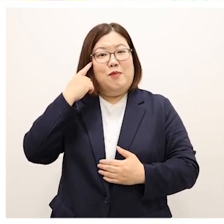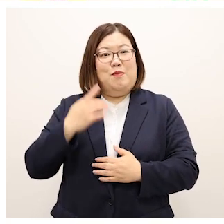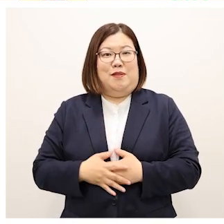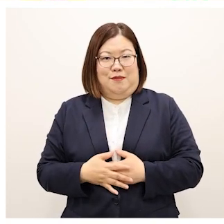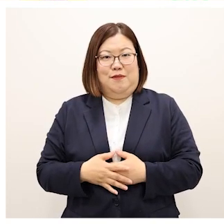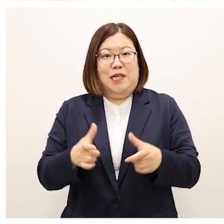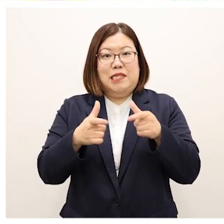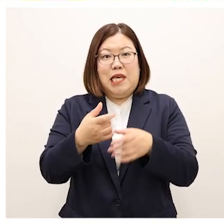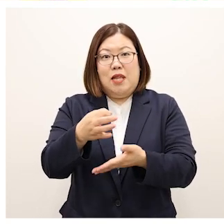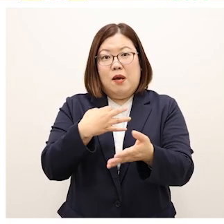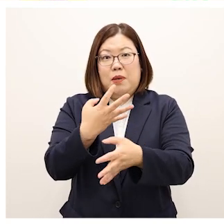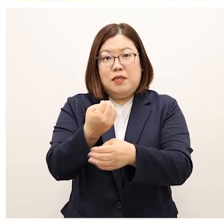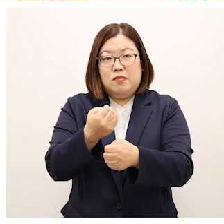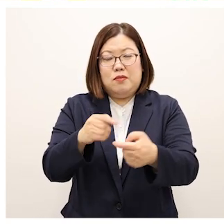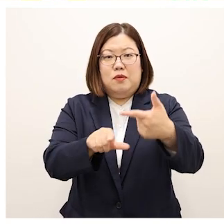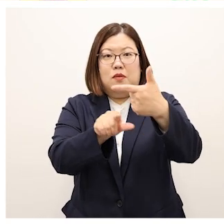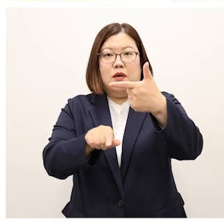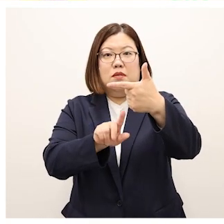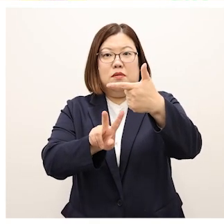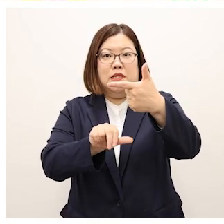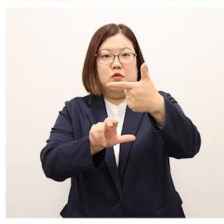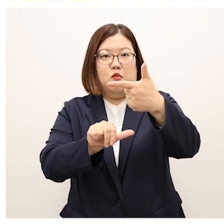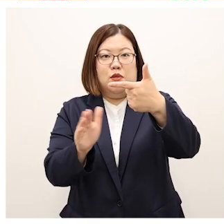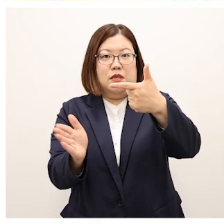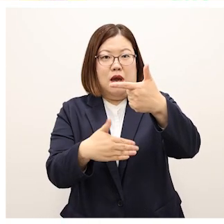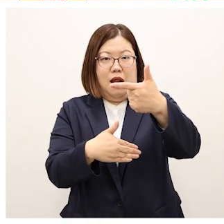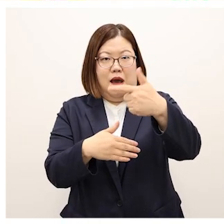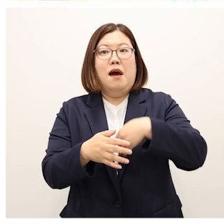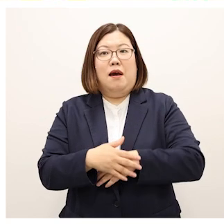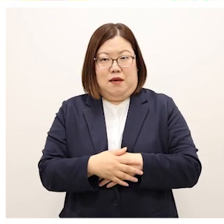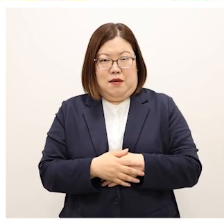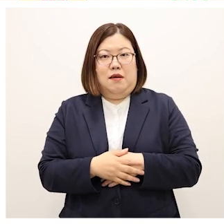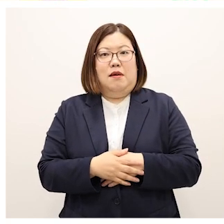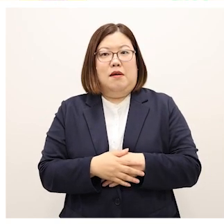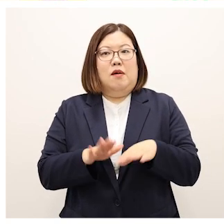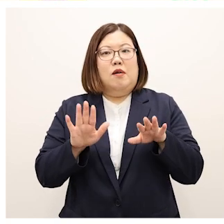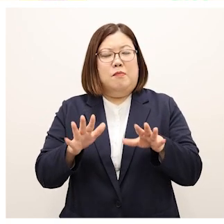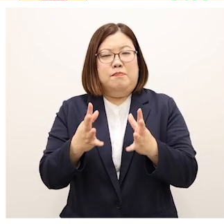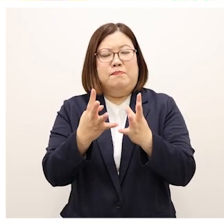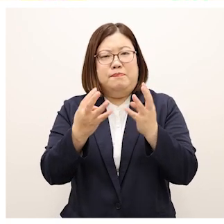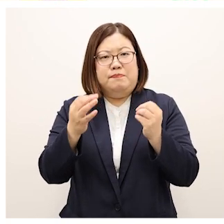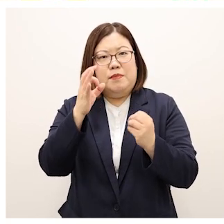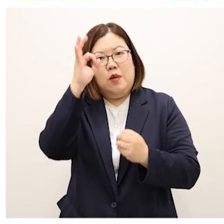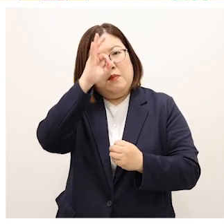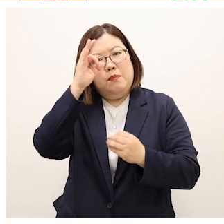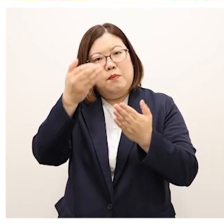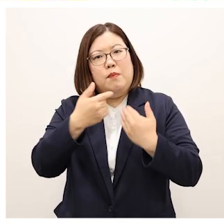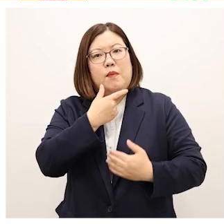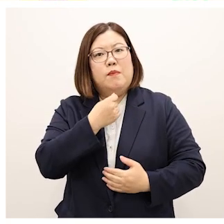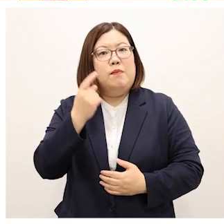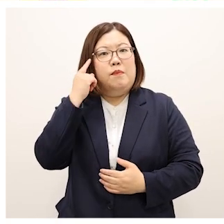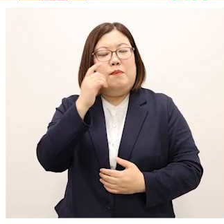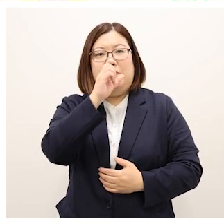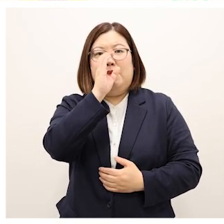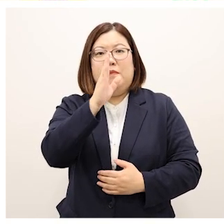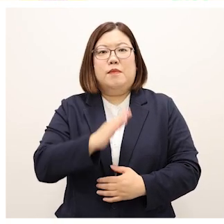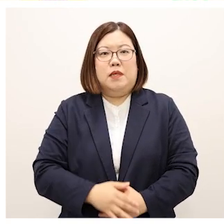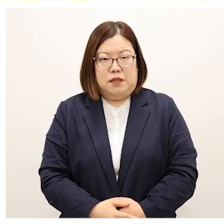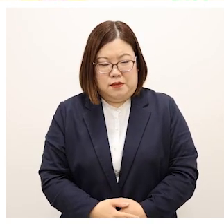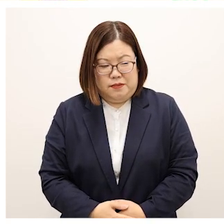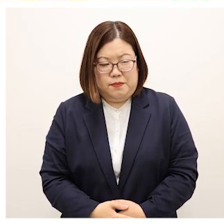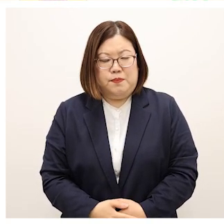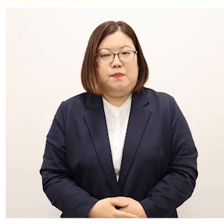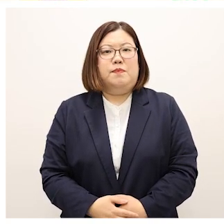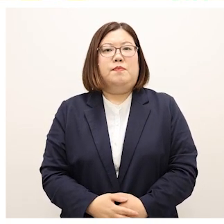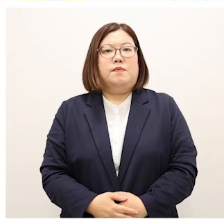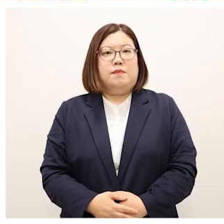は6月25日火曜日から販売いたします。今回もぜひ多くの方にご鑑賞いただきたいと思います